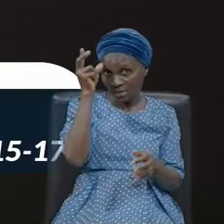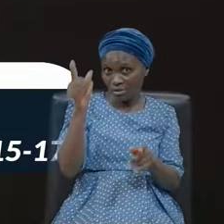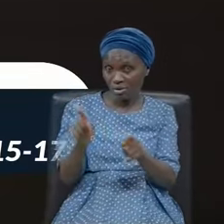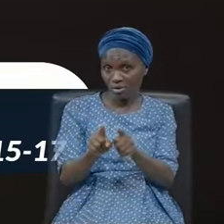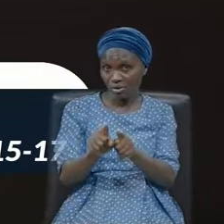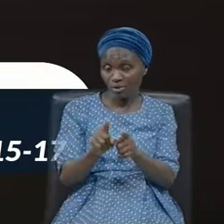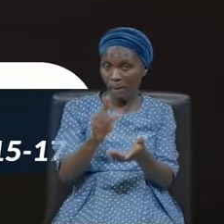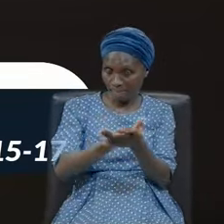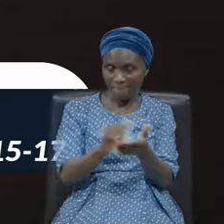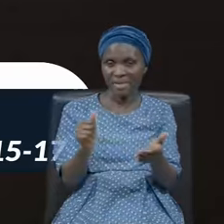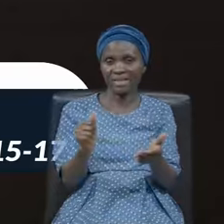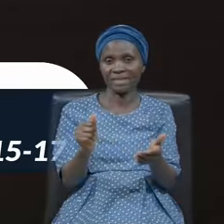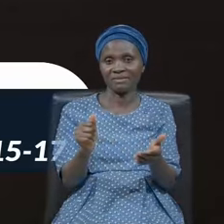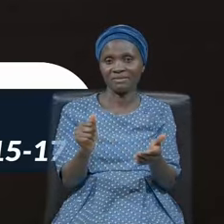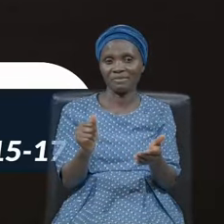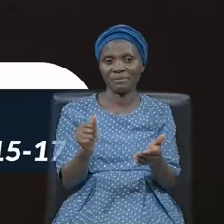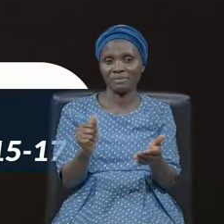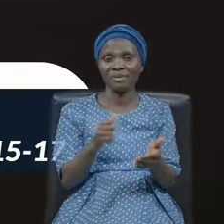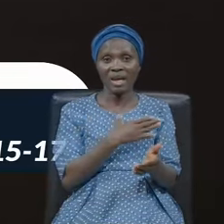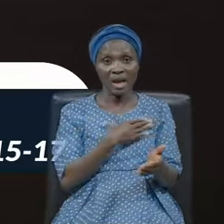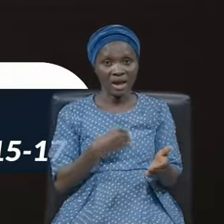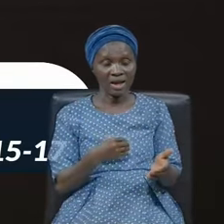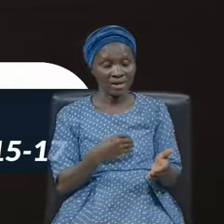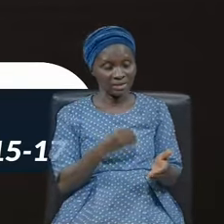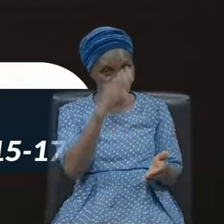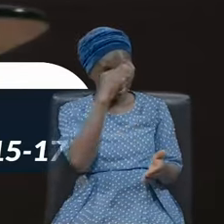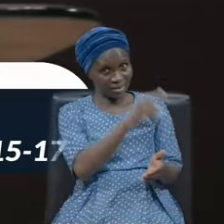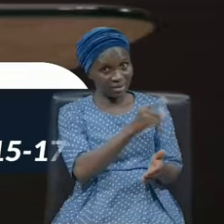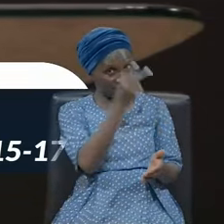démons le croient aussi et ils les tremblent.